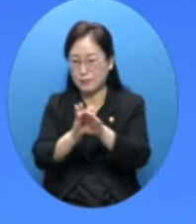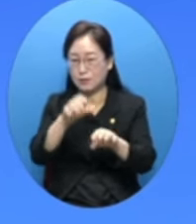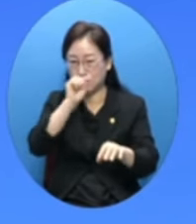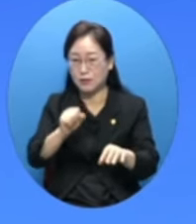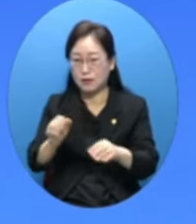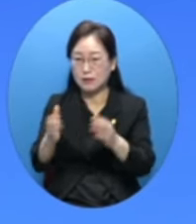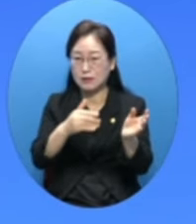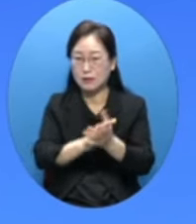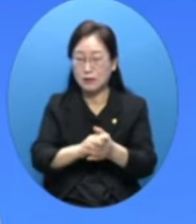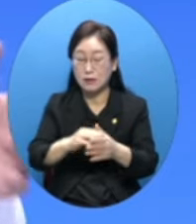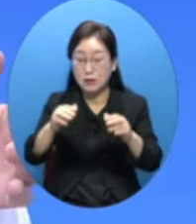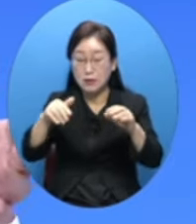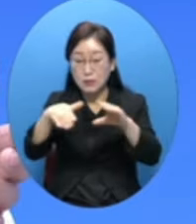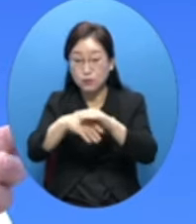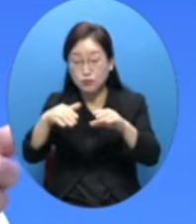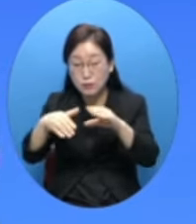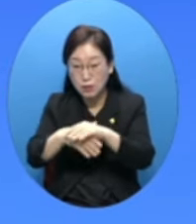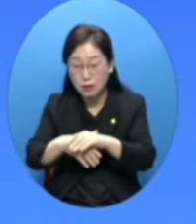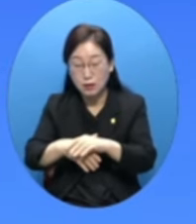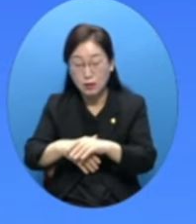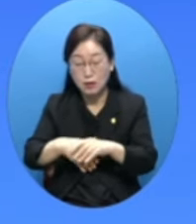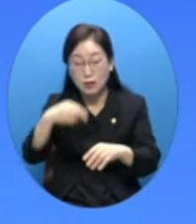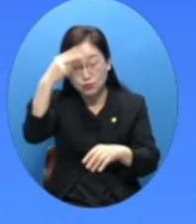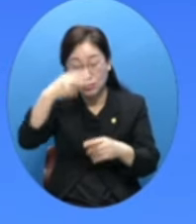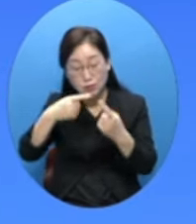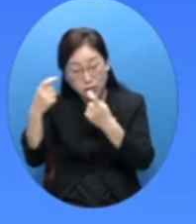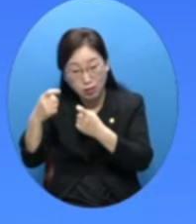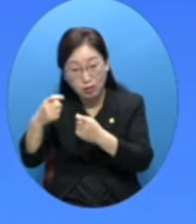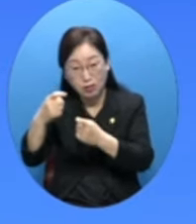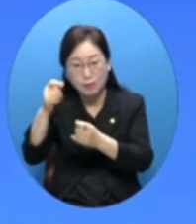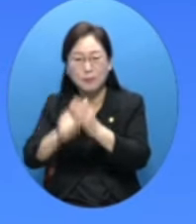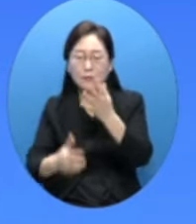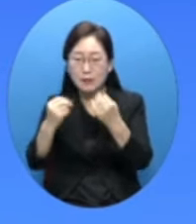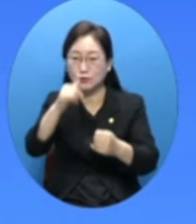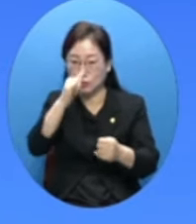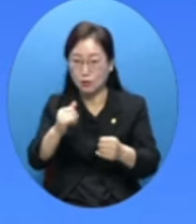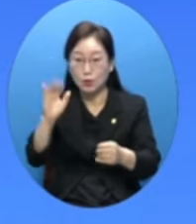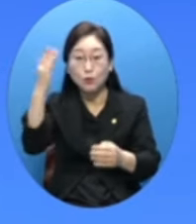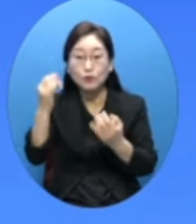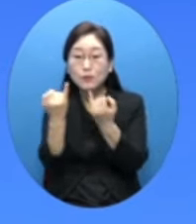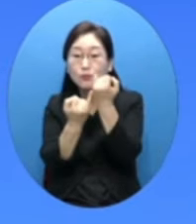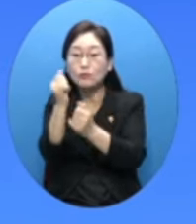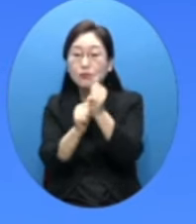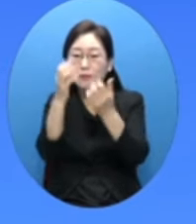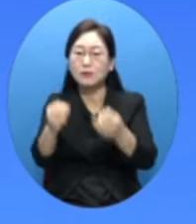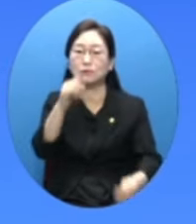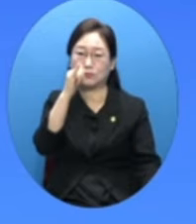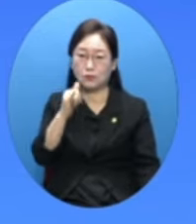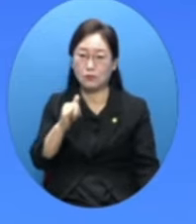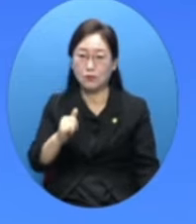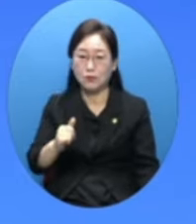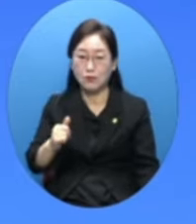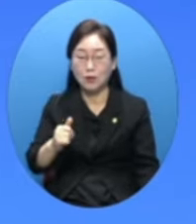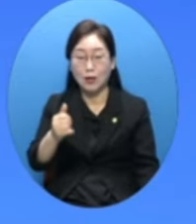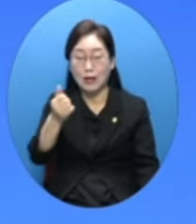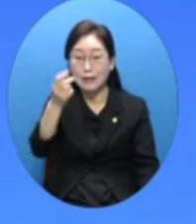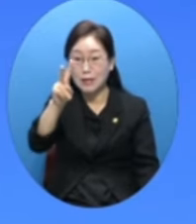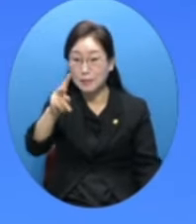폐가 망신하게 된 사람이 많이 있습니다. 요즘 동성애가 유혹을 합니다. 동성애하는 사람들이 방송에